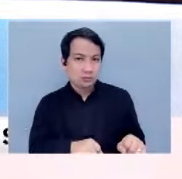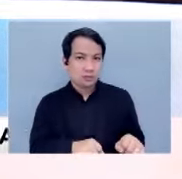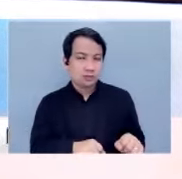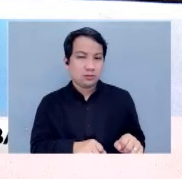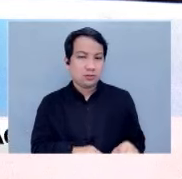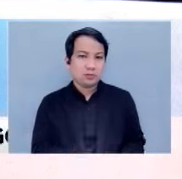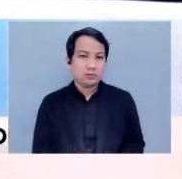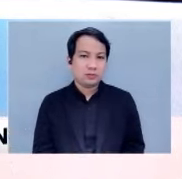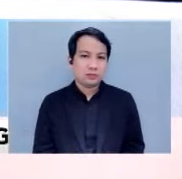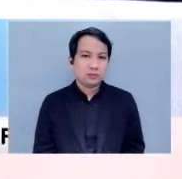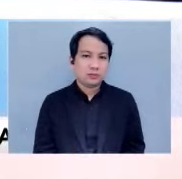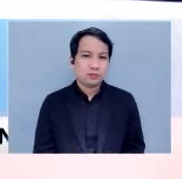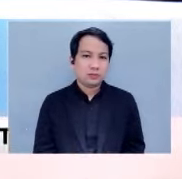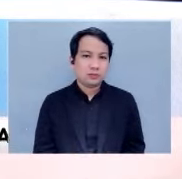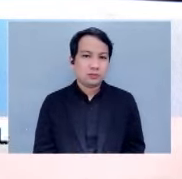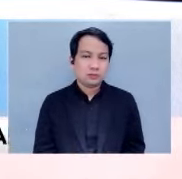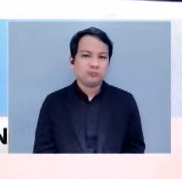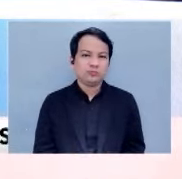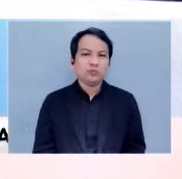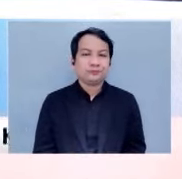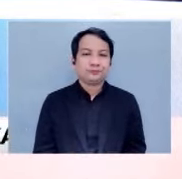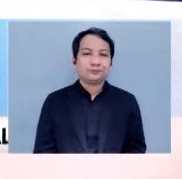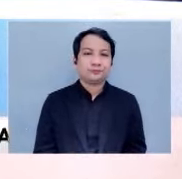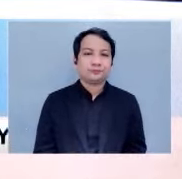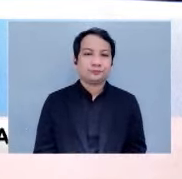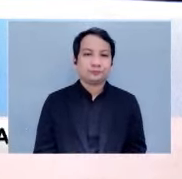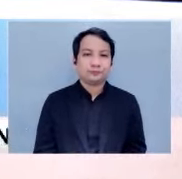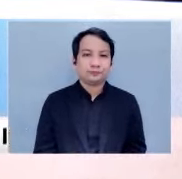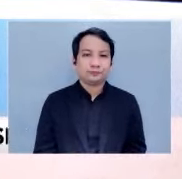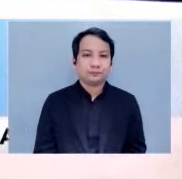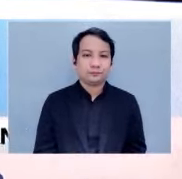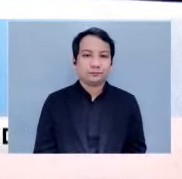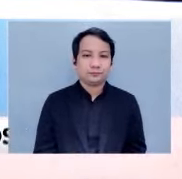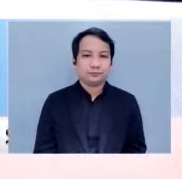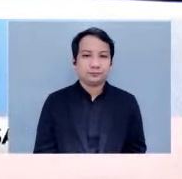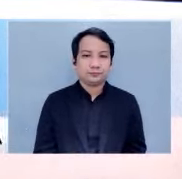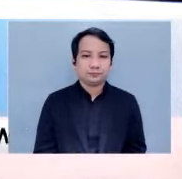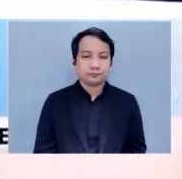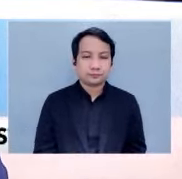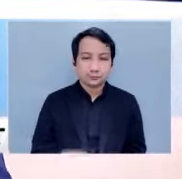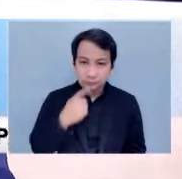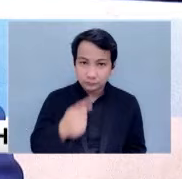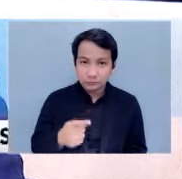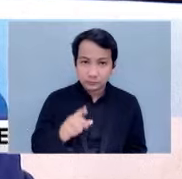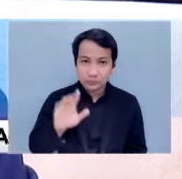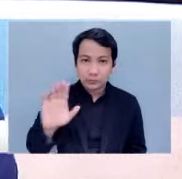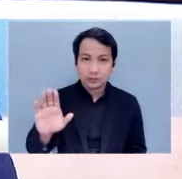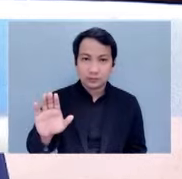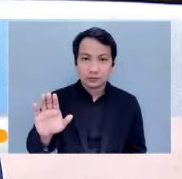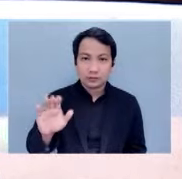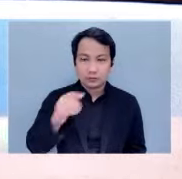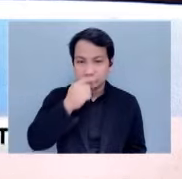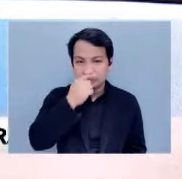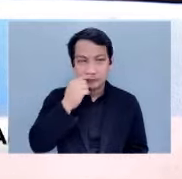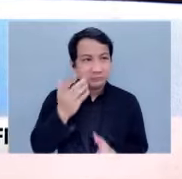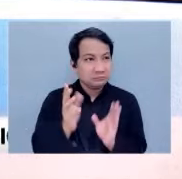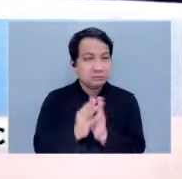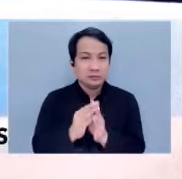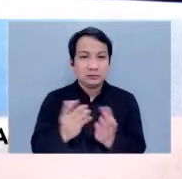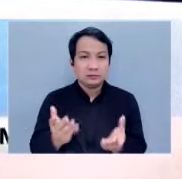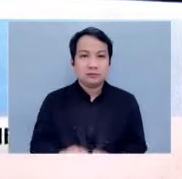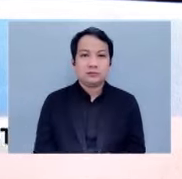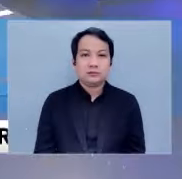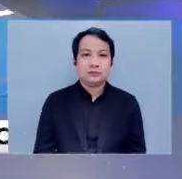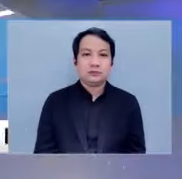Kasi pag in-adopt, legally, sila na yung magulang. Nasi-severe na yung relationship with the others. Ito naman, attorney, ito,